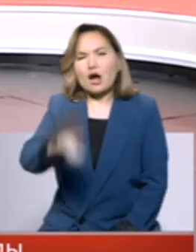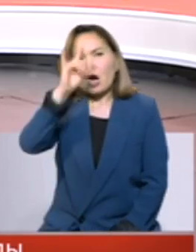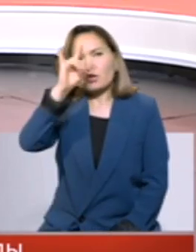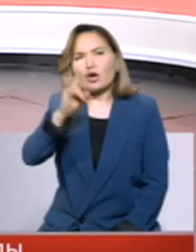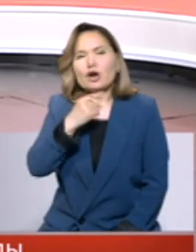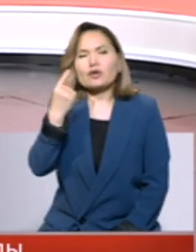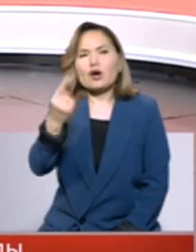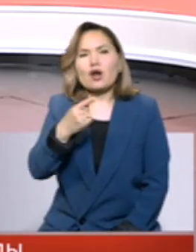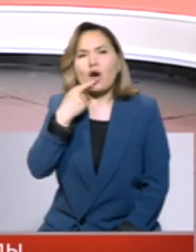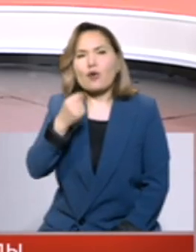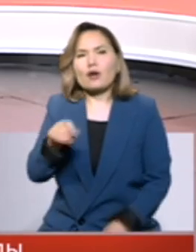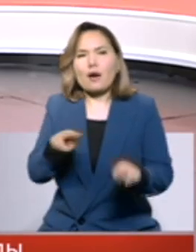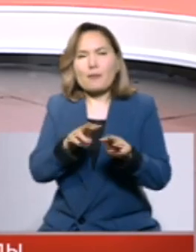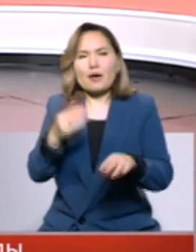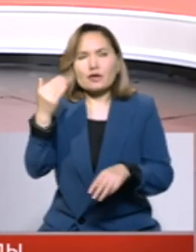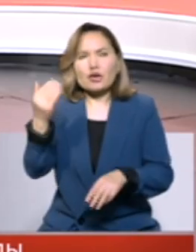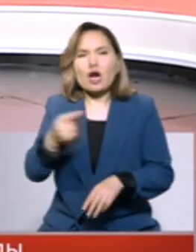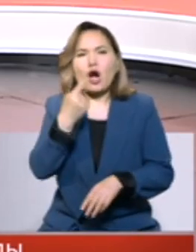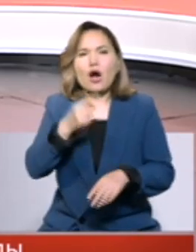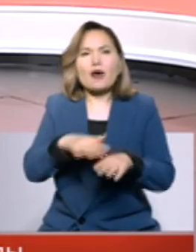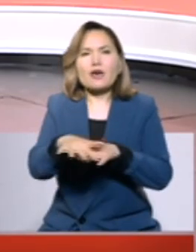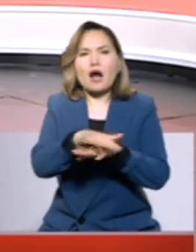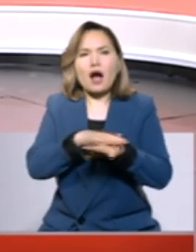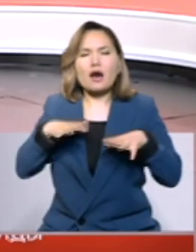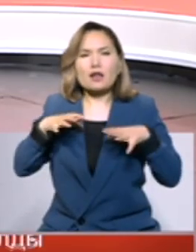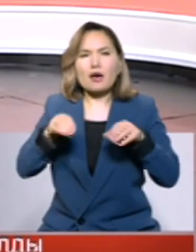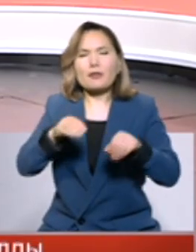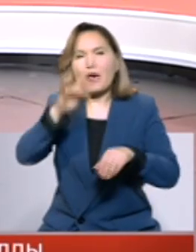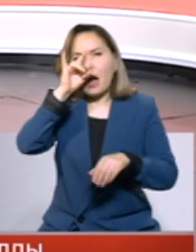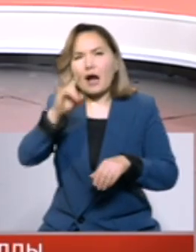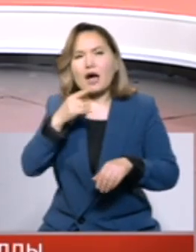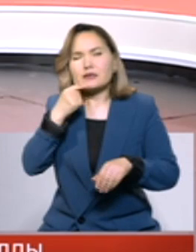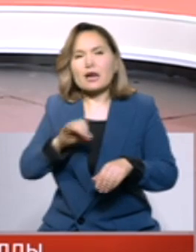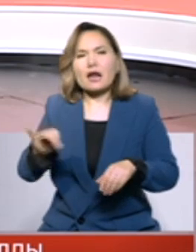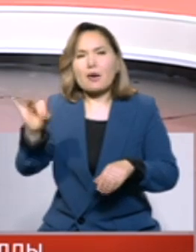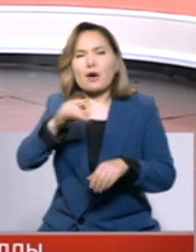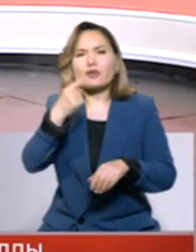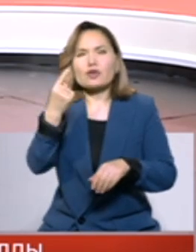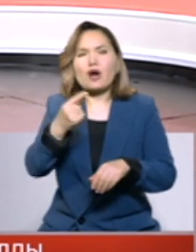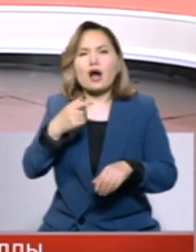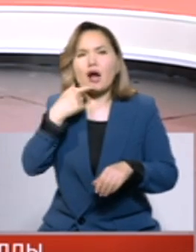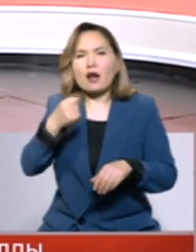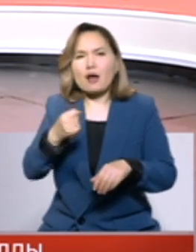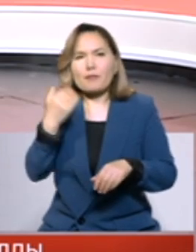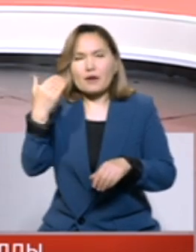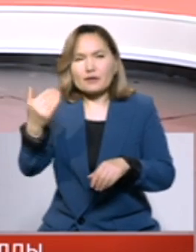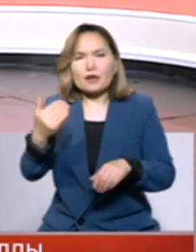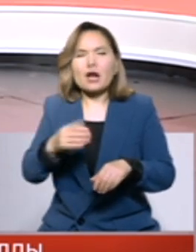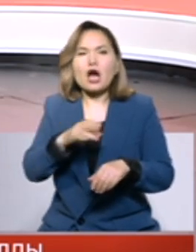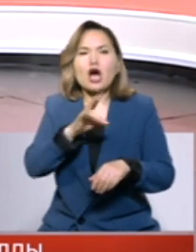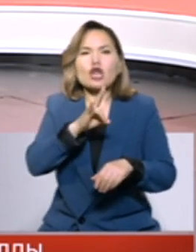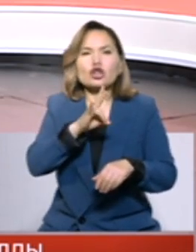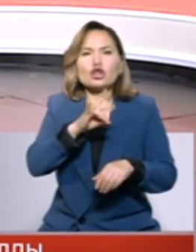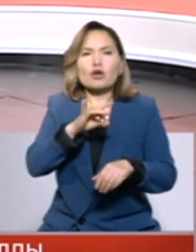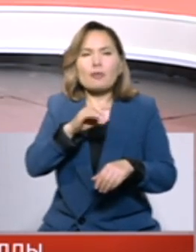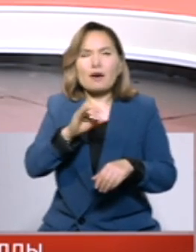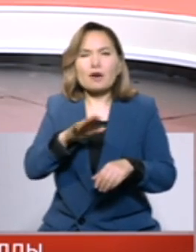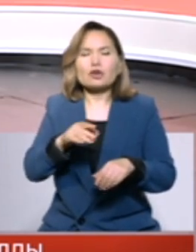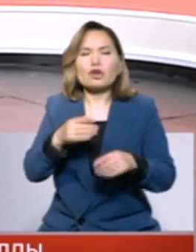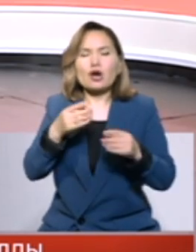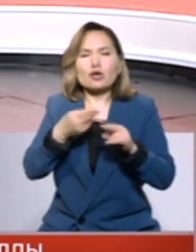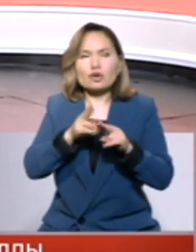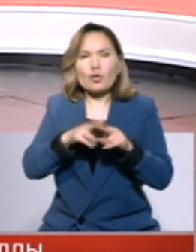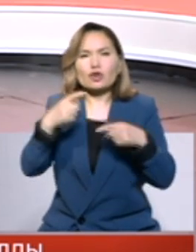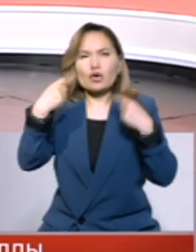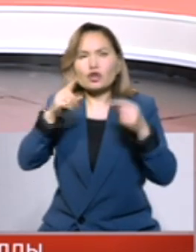Қазақстанның тұңғыш қорғаныс министрі, тұңғыш халық қаһарманы, қазақ әскері тарихындағы тұңғыш армия генералы Сағадат Нұрмағамбетовтың туғанына бүгін 100